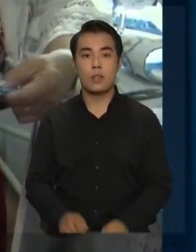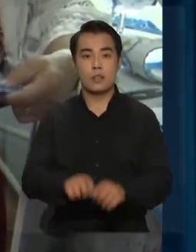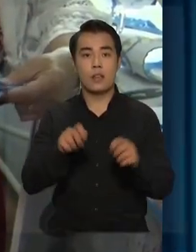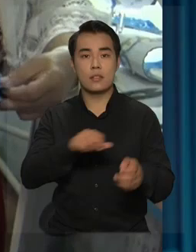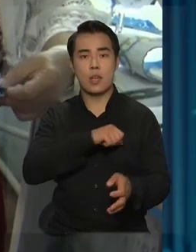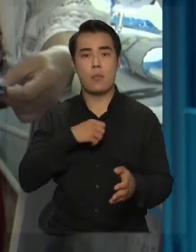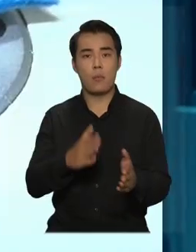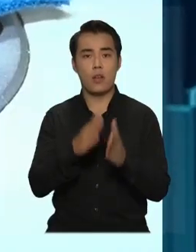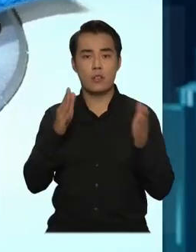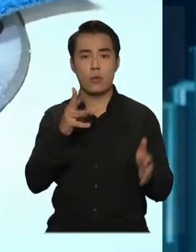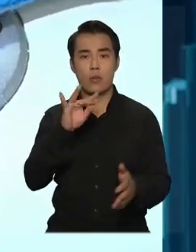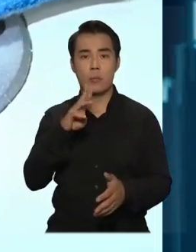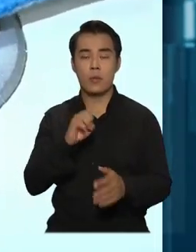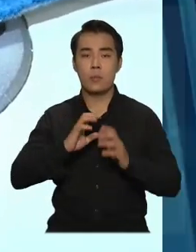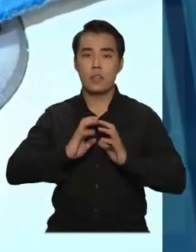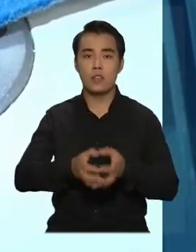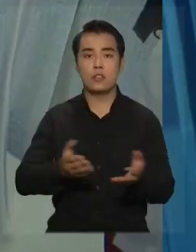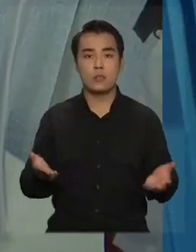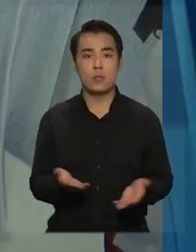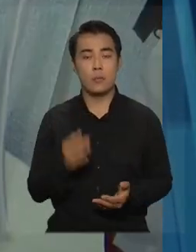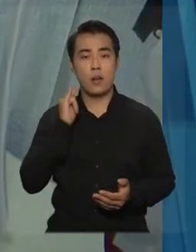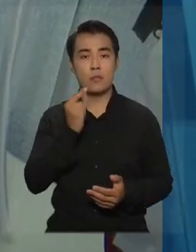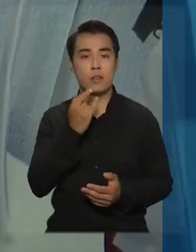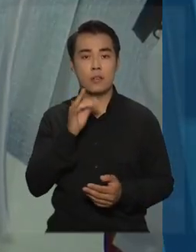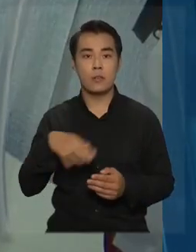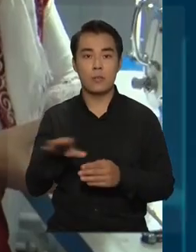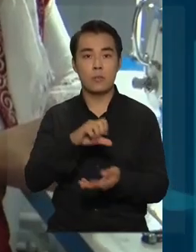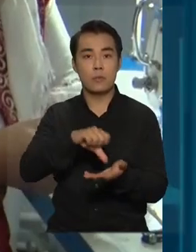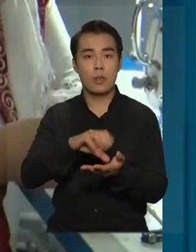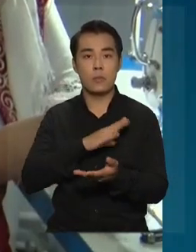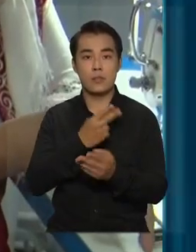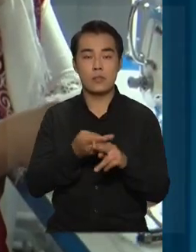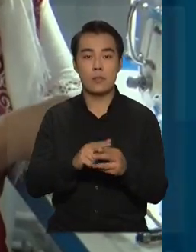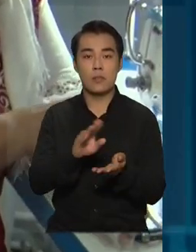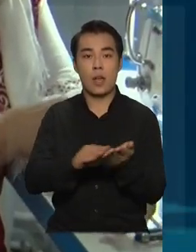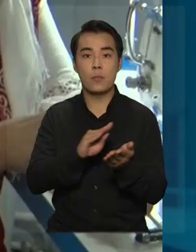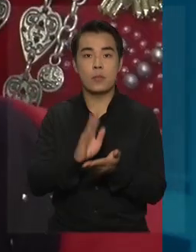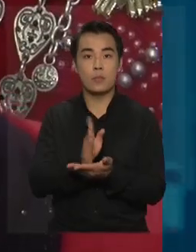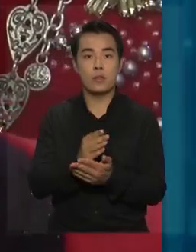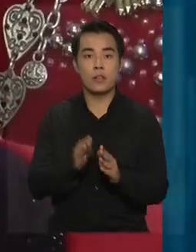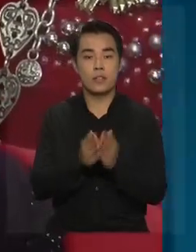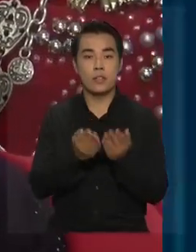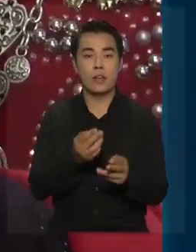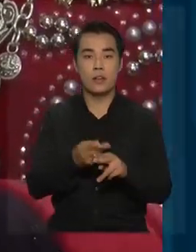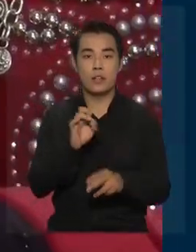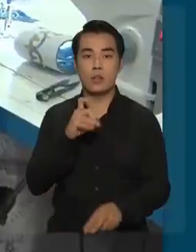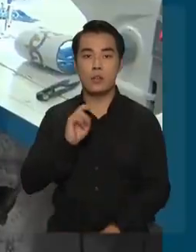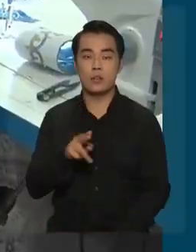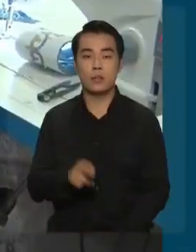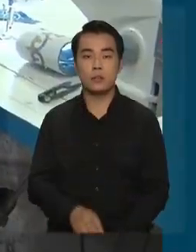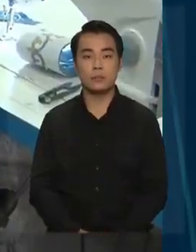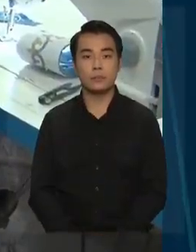Создатели самого большого курпе в мире живут в Павлодаре, и они претендуют на запись в книге рекордов Гиннесса.